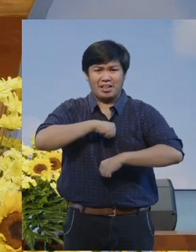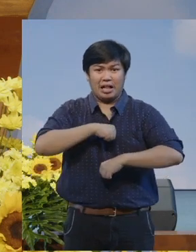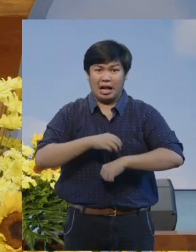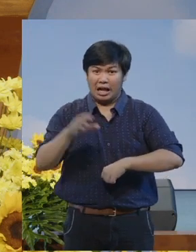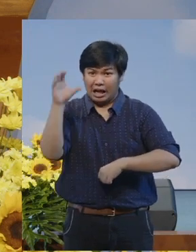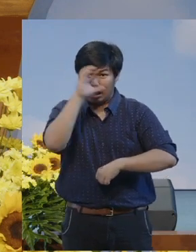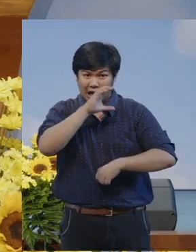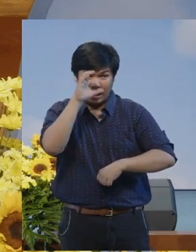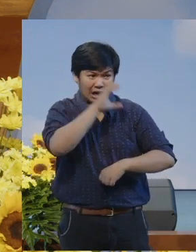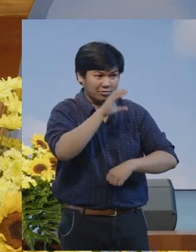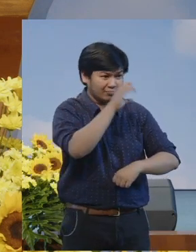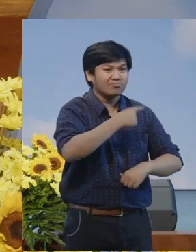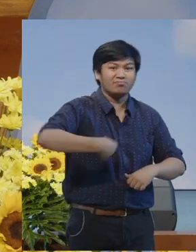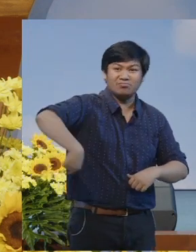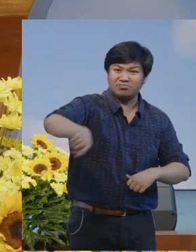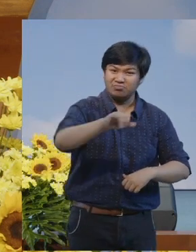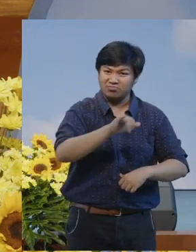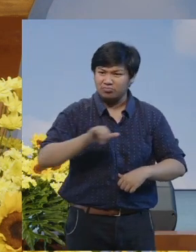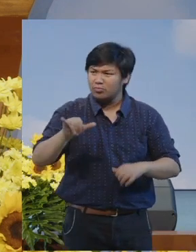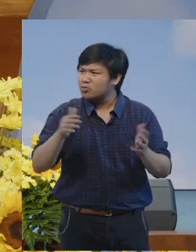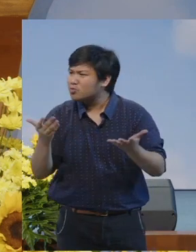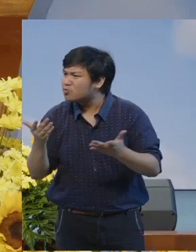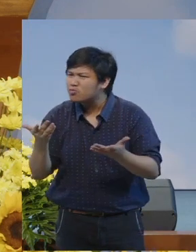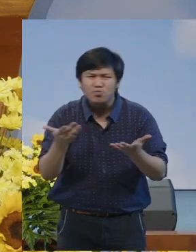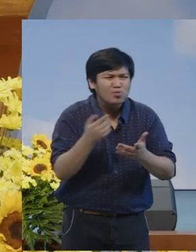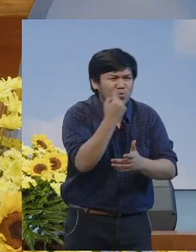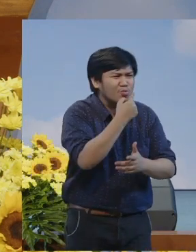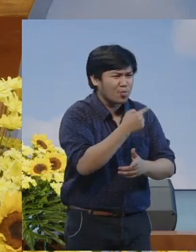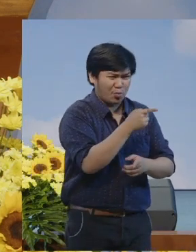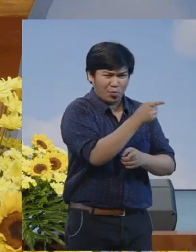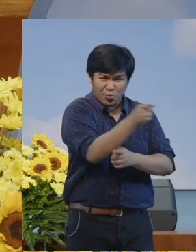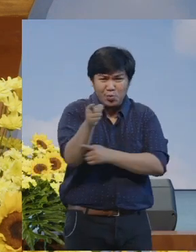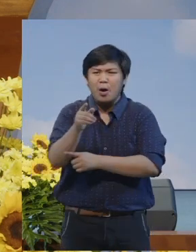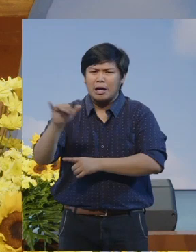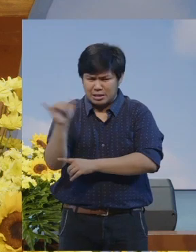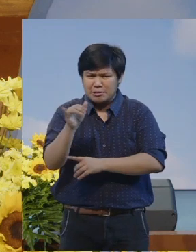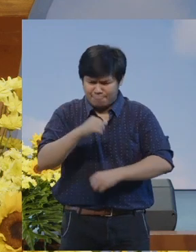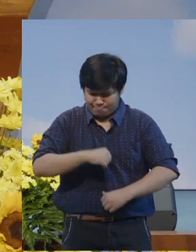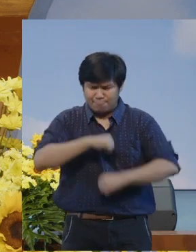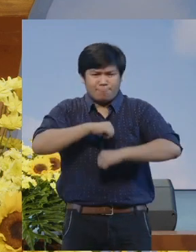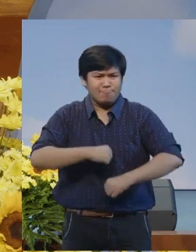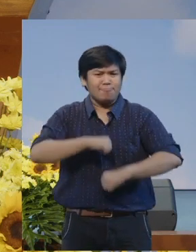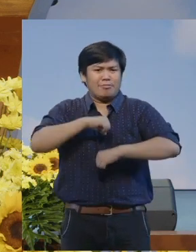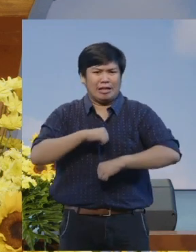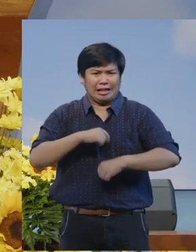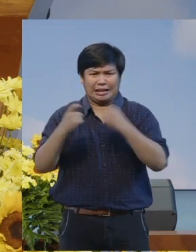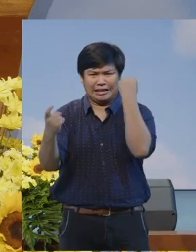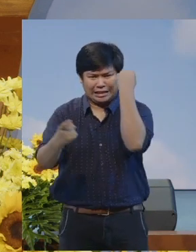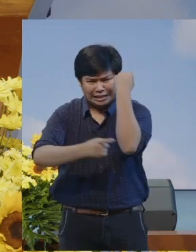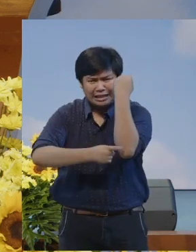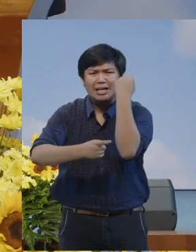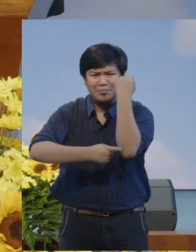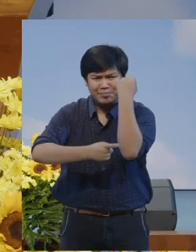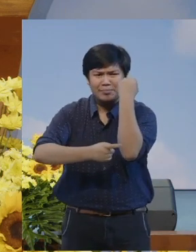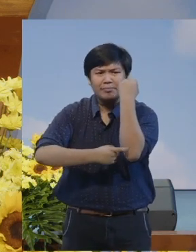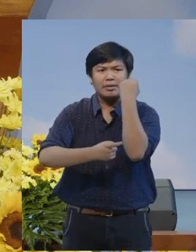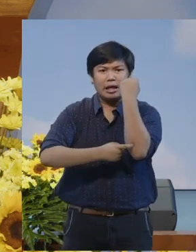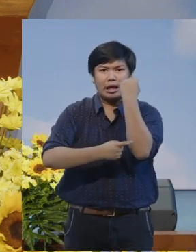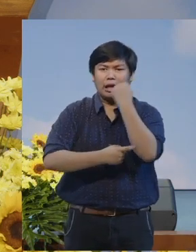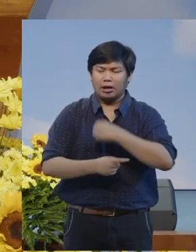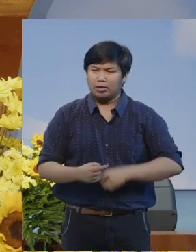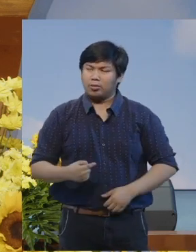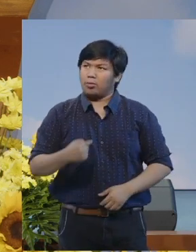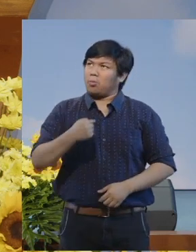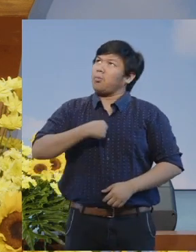ng damay sa ating kalagitnaan. Tinuturuan niya tayo. Tinutukso niya tayo. Na taas ang